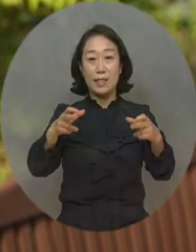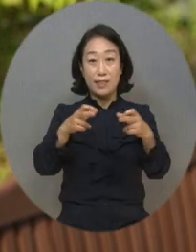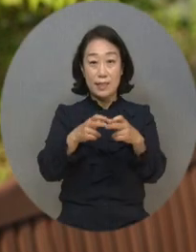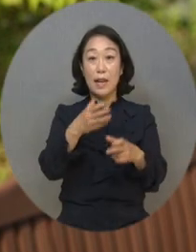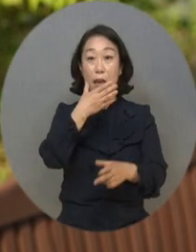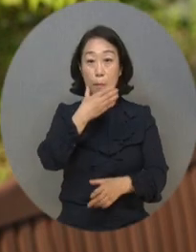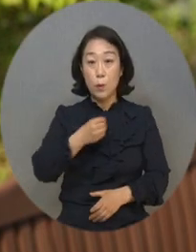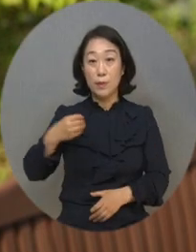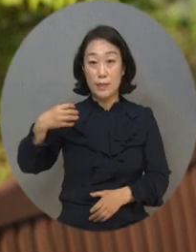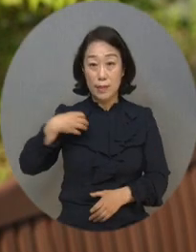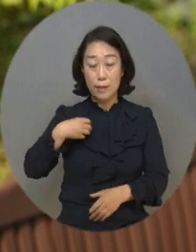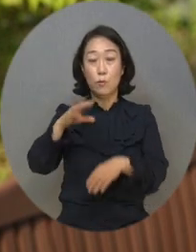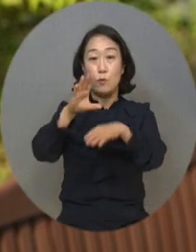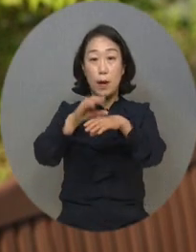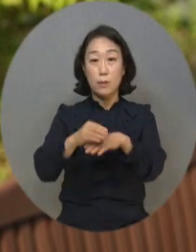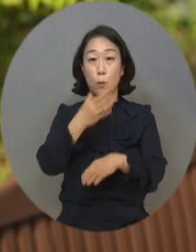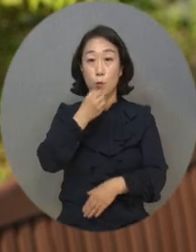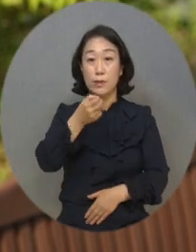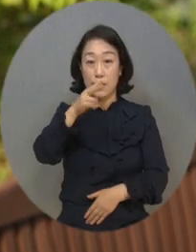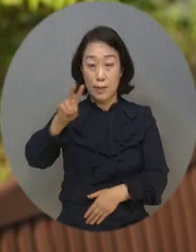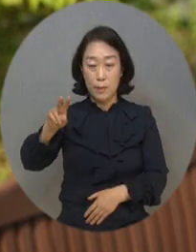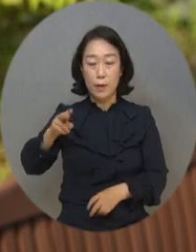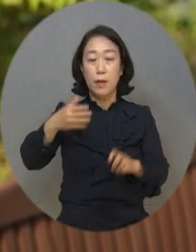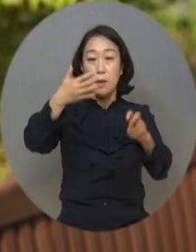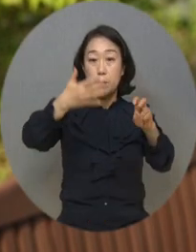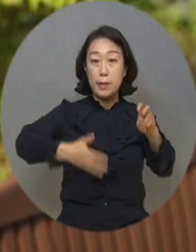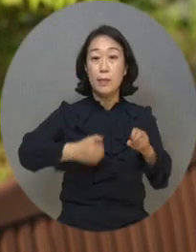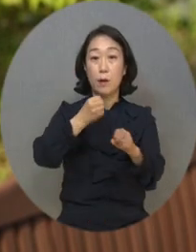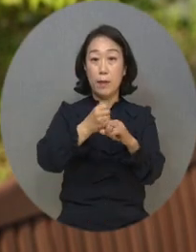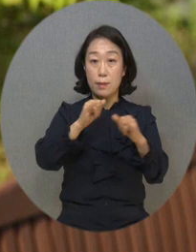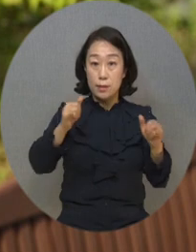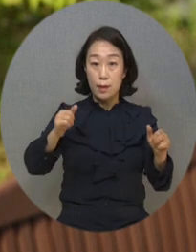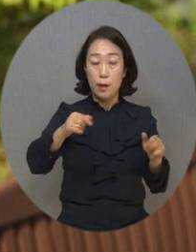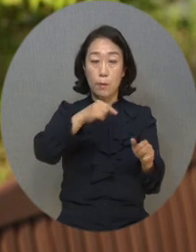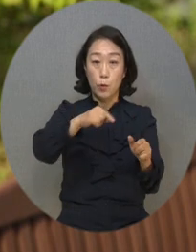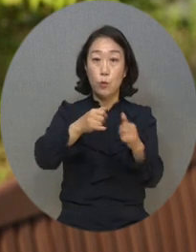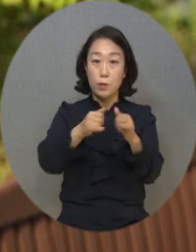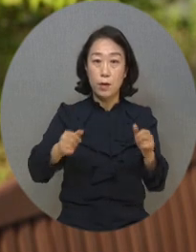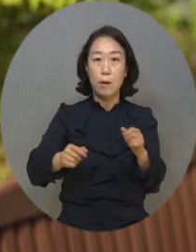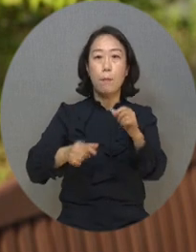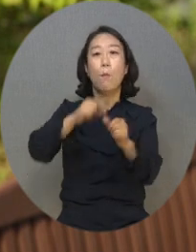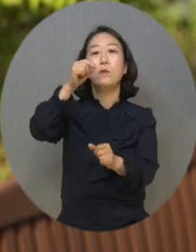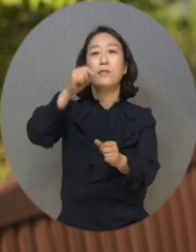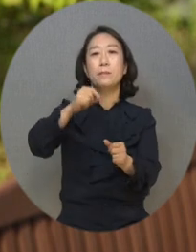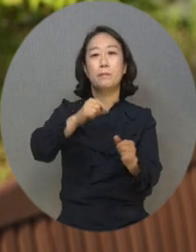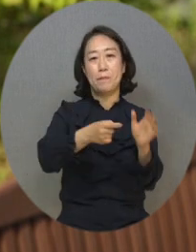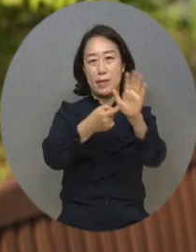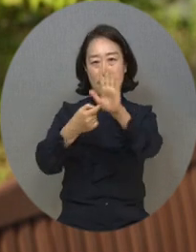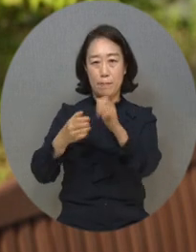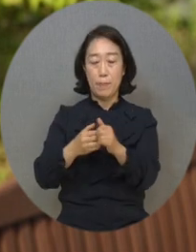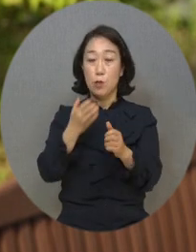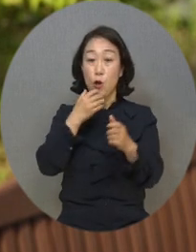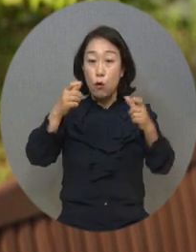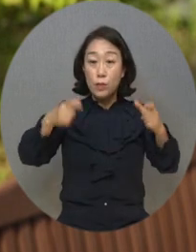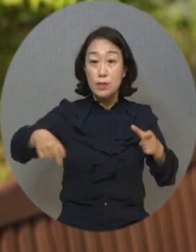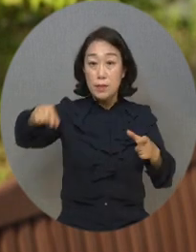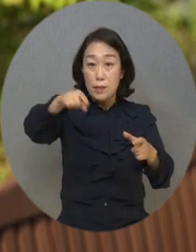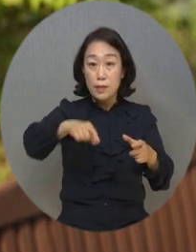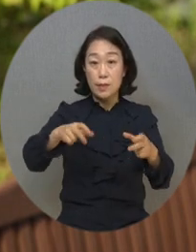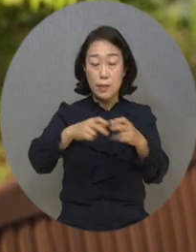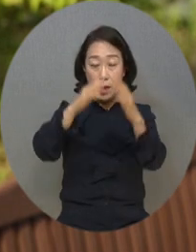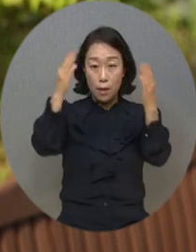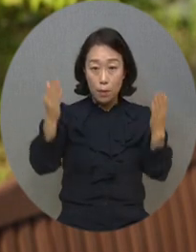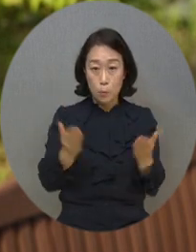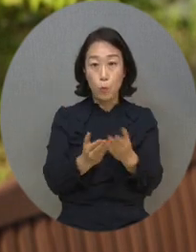장애인 복지 의무 전송 채널 복지TV에서 장애인 미디어 크리에이터 양성 교육생을 모집합니다. 서울시에 거주하는 등록 장애인이라면